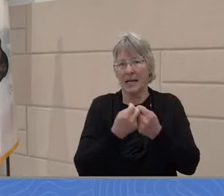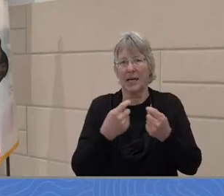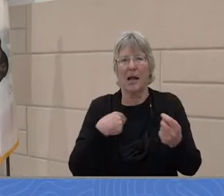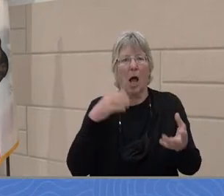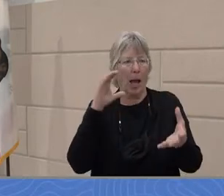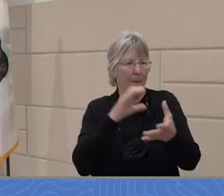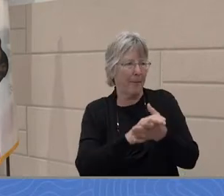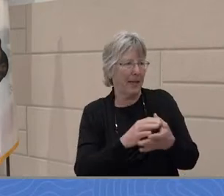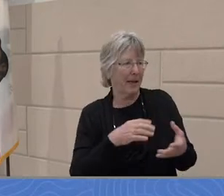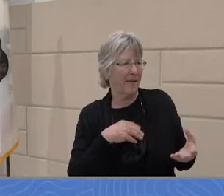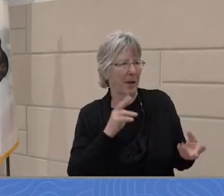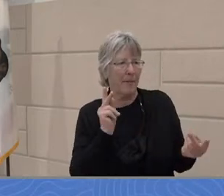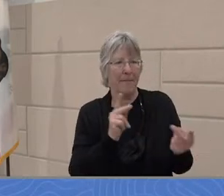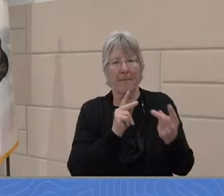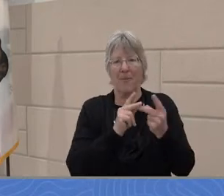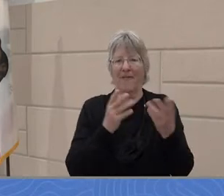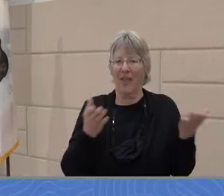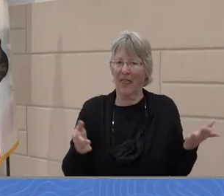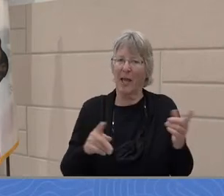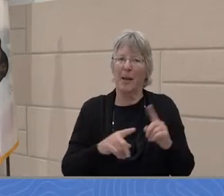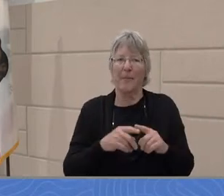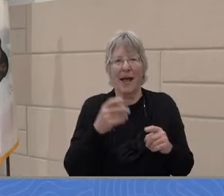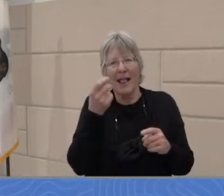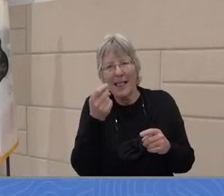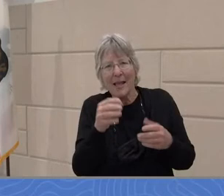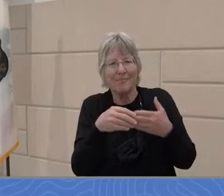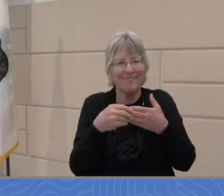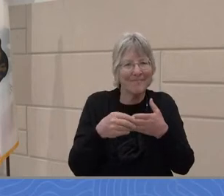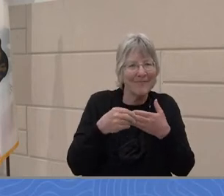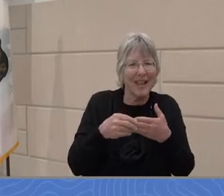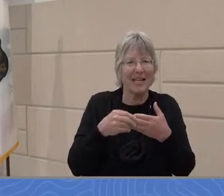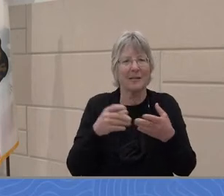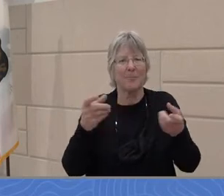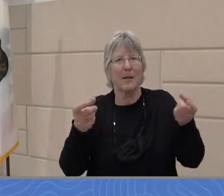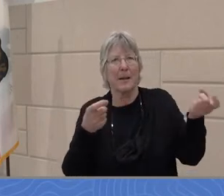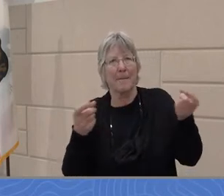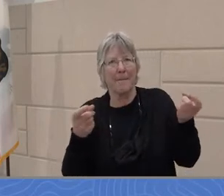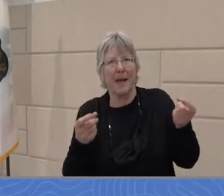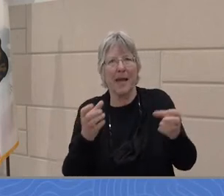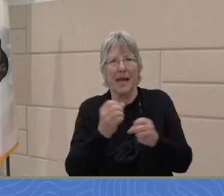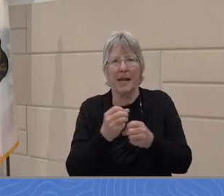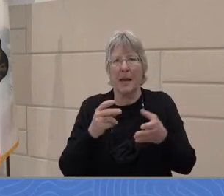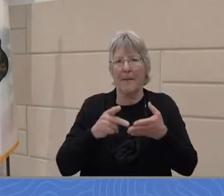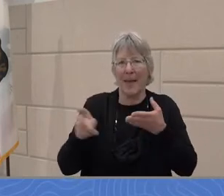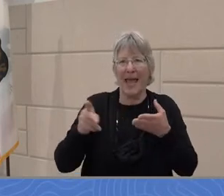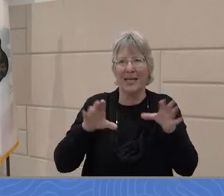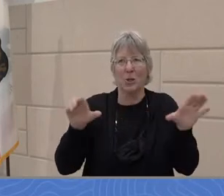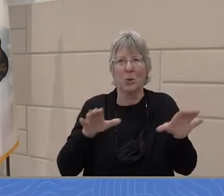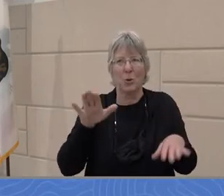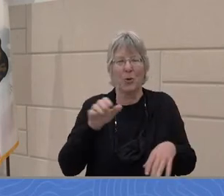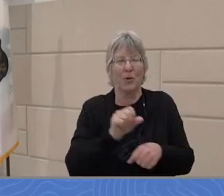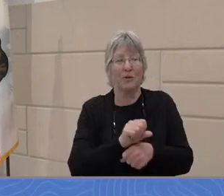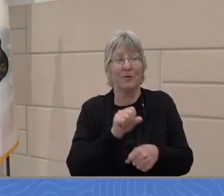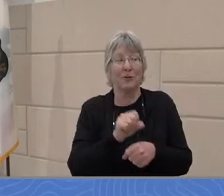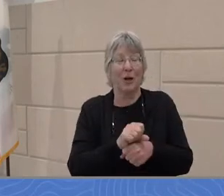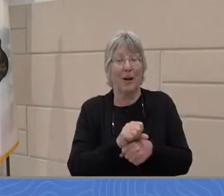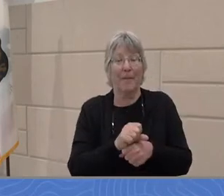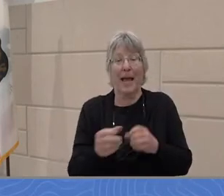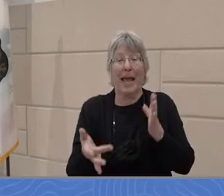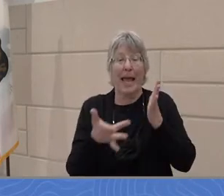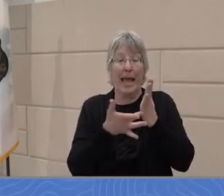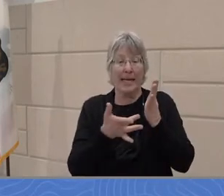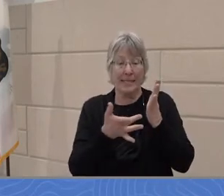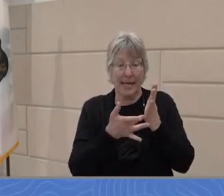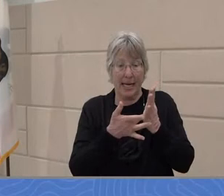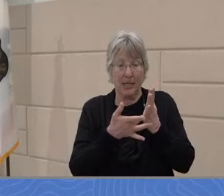ลน์ขยมดังทายยังเมียนตายแต่เมียนกมหอต ัวยานาล